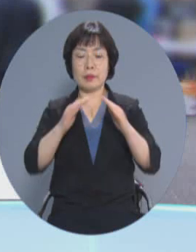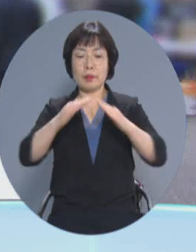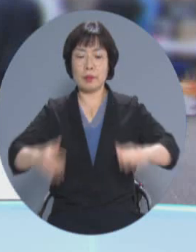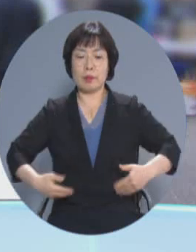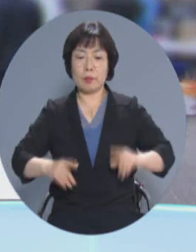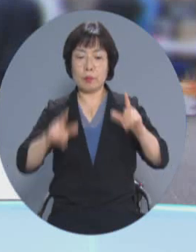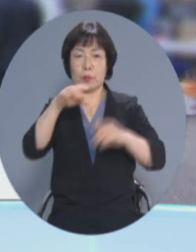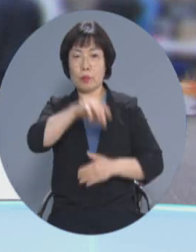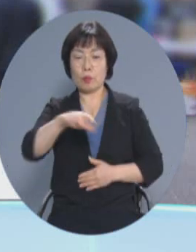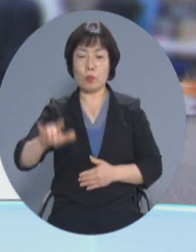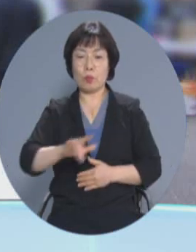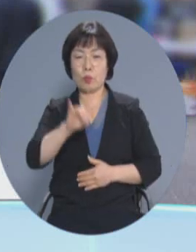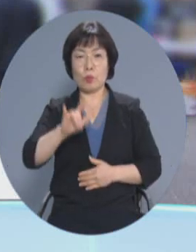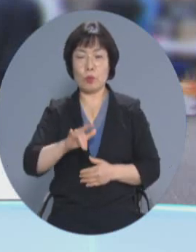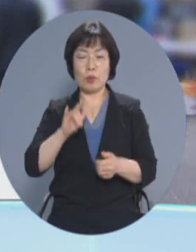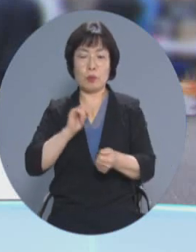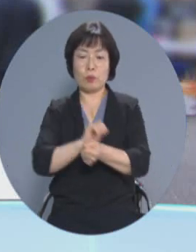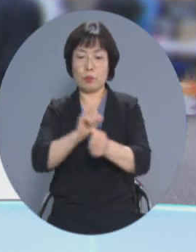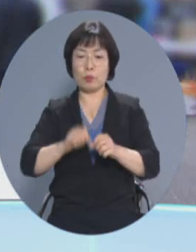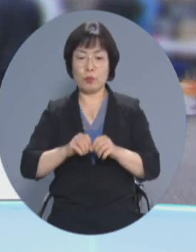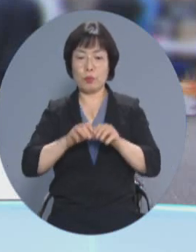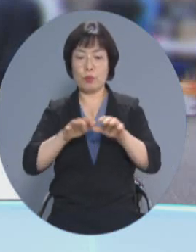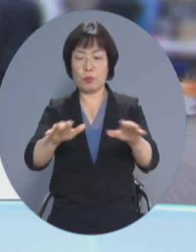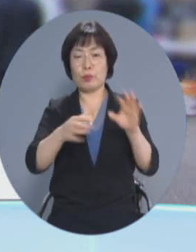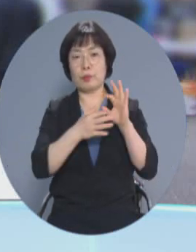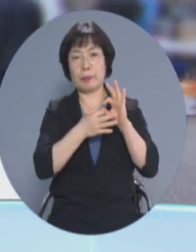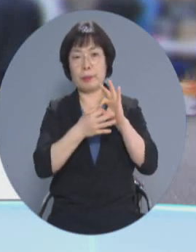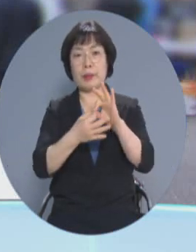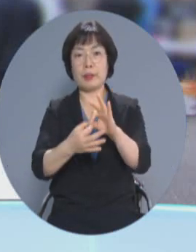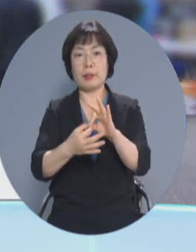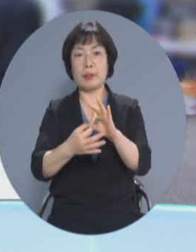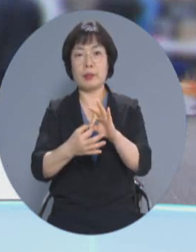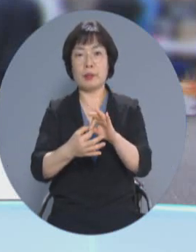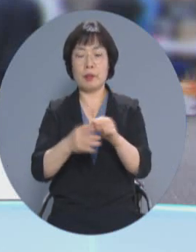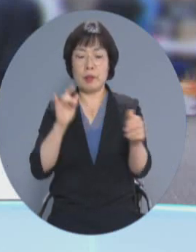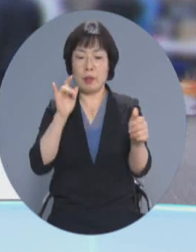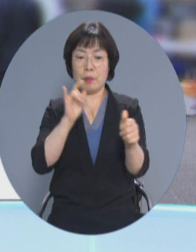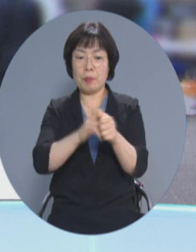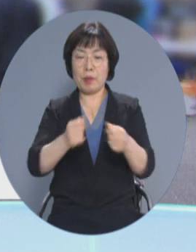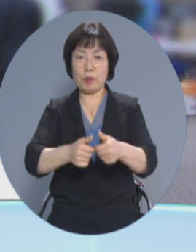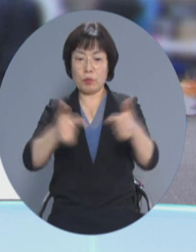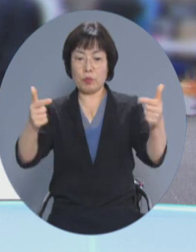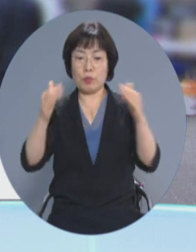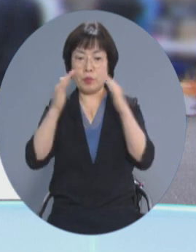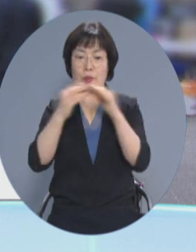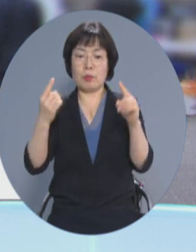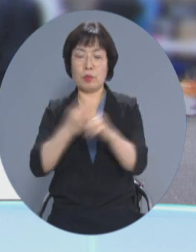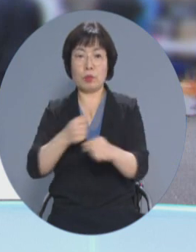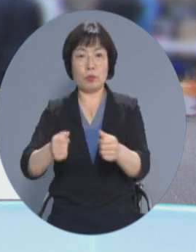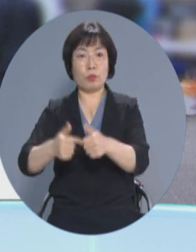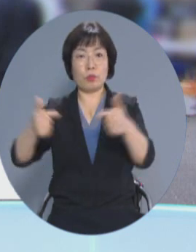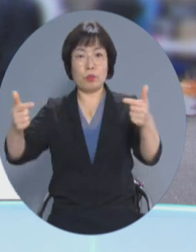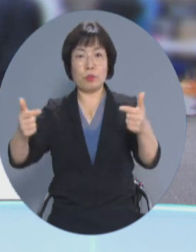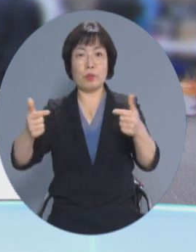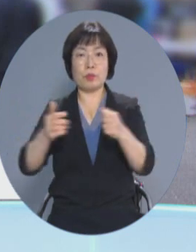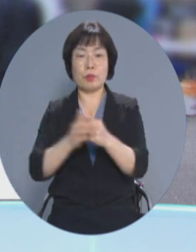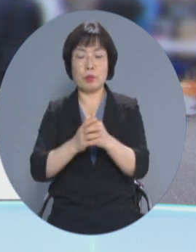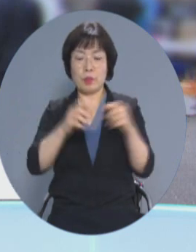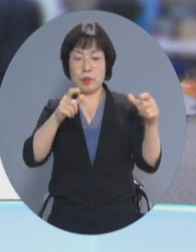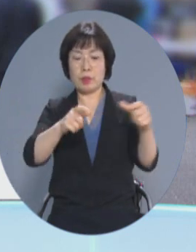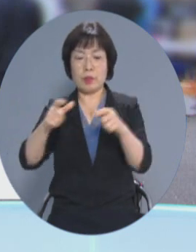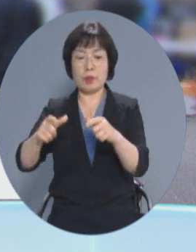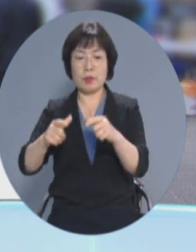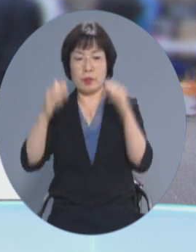전남 동부권에서 코로나19 확산세가 수그러들지 않고 있습니다. 확진자 급증에 재택치료자까지 늘면서